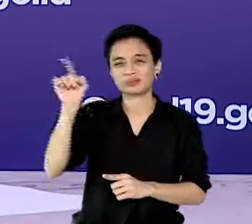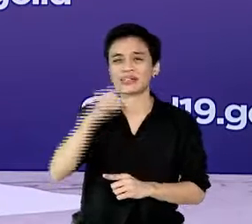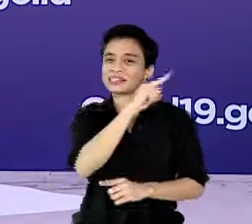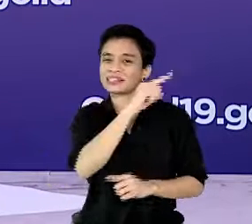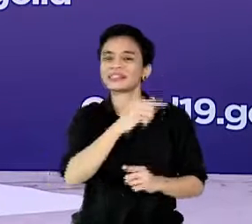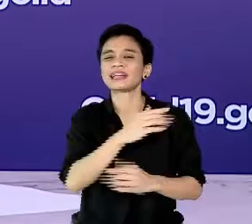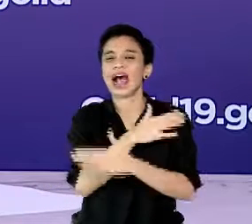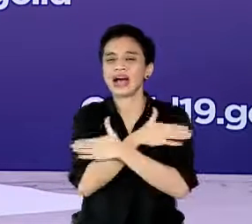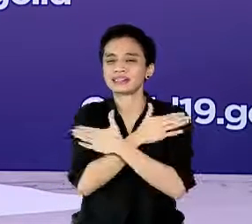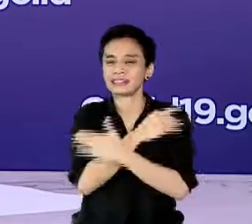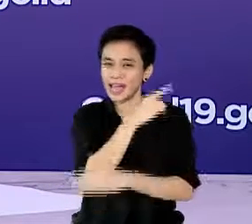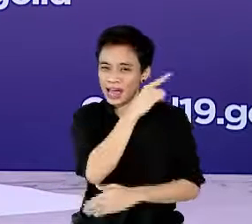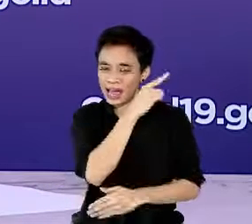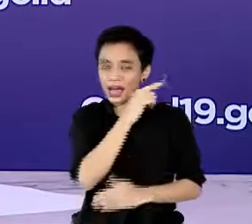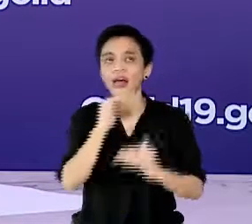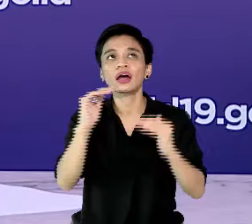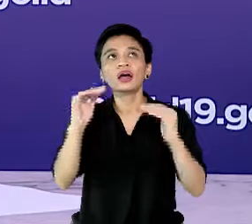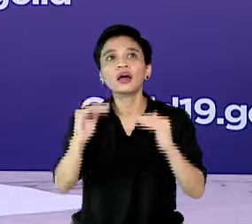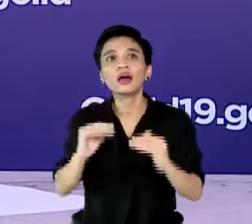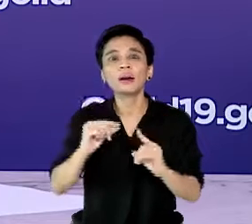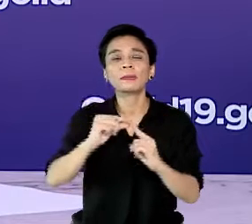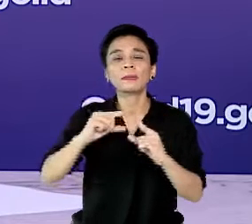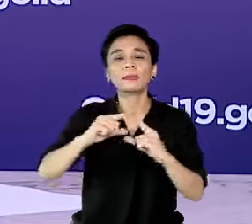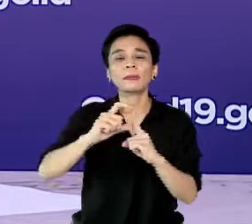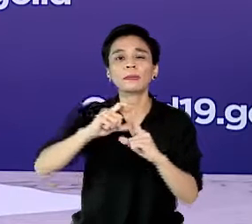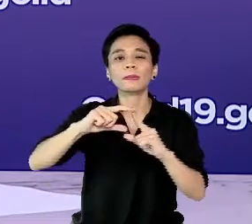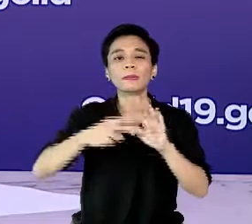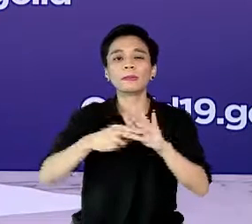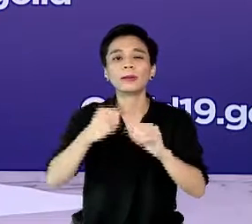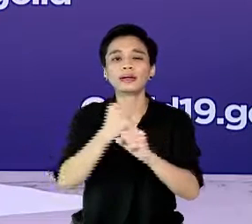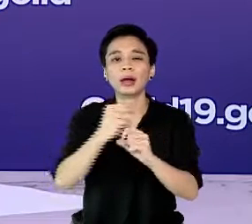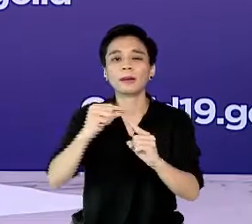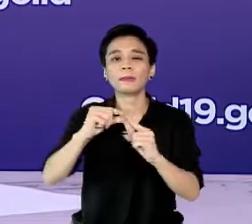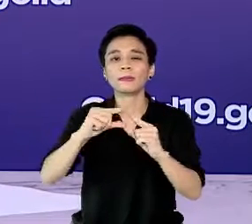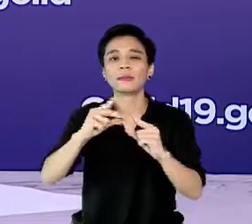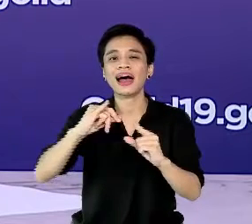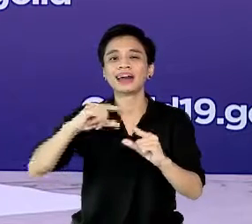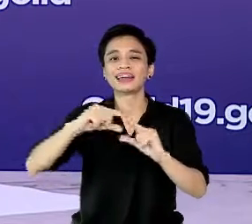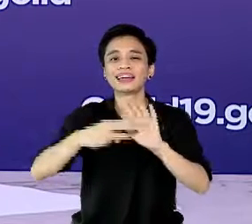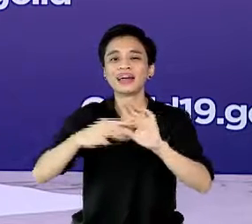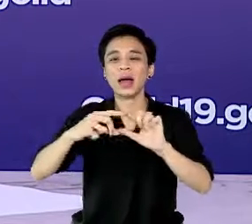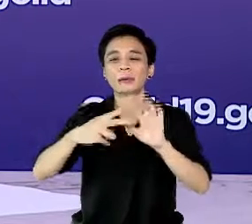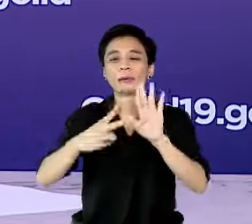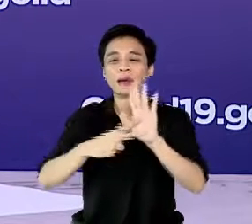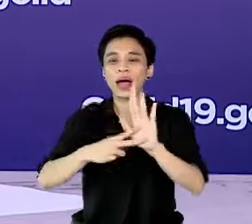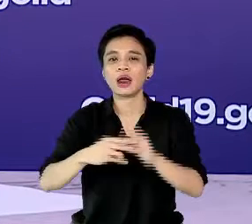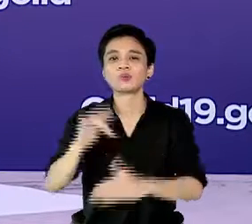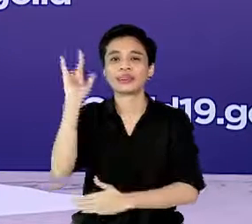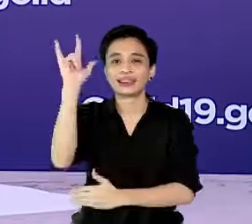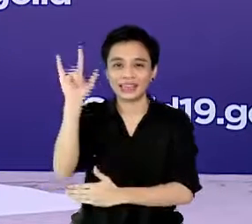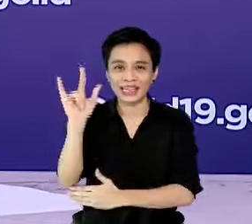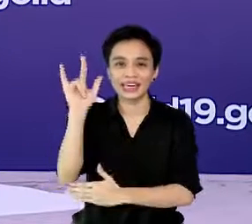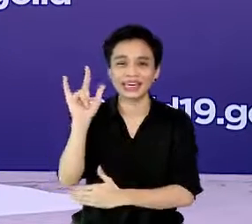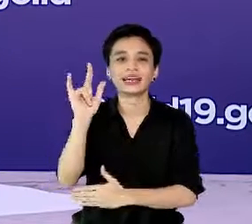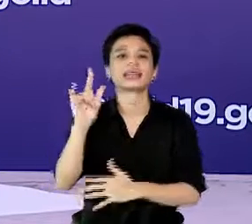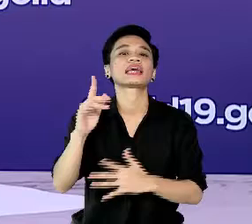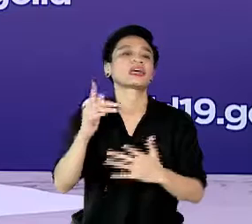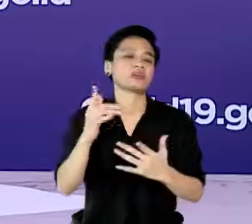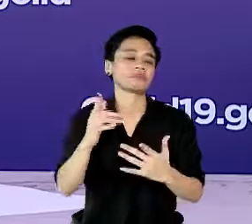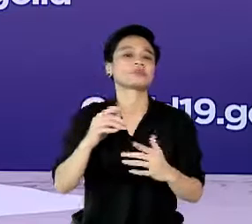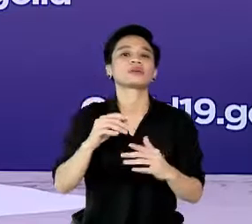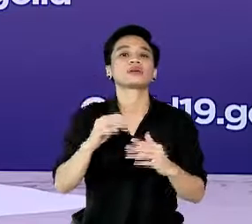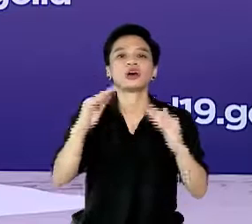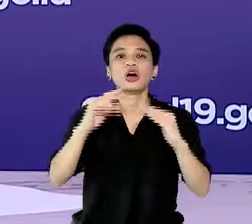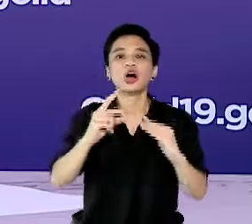Aceh Darussalam Kabupaten Padang Pariaman Pasaman Barat dan kota Bukittinggi di provinsi Sumatera Barat